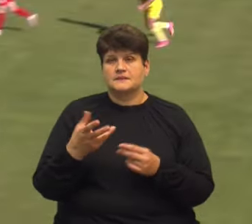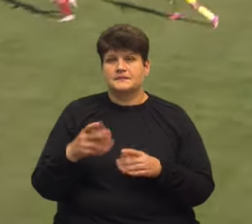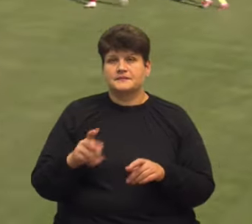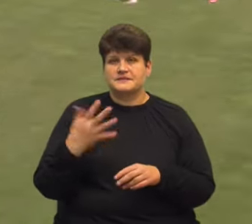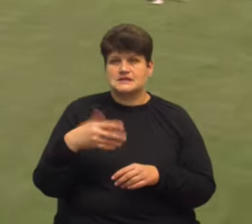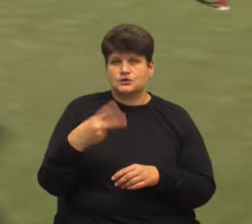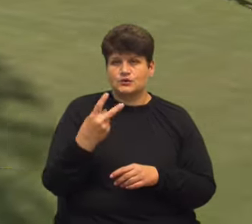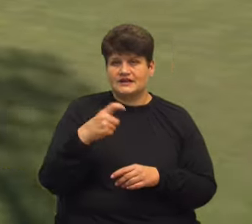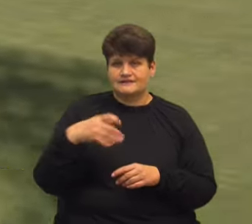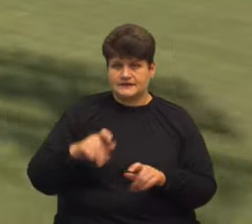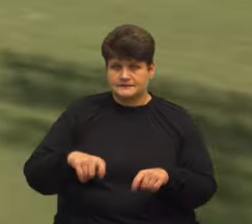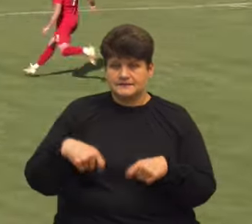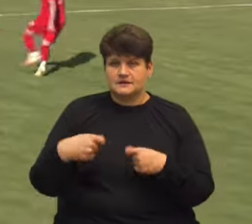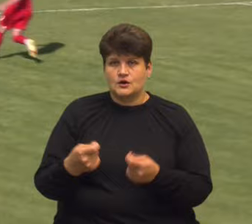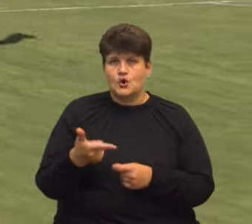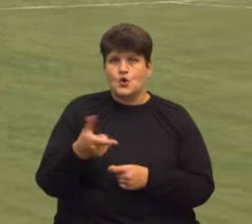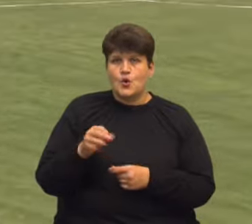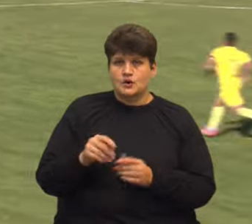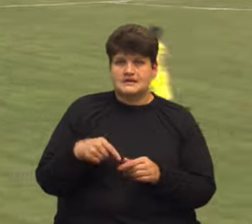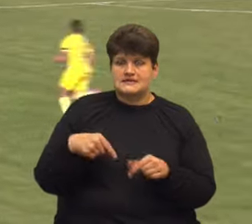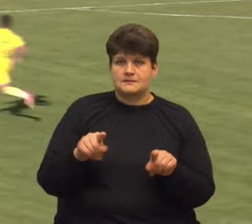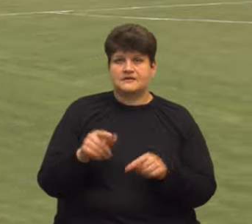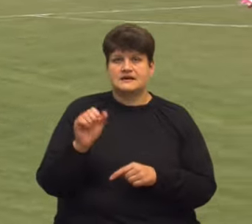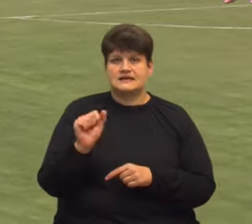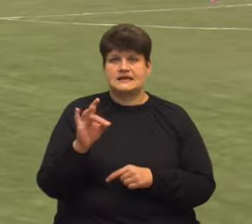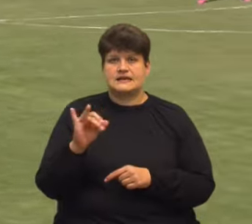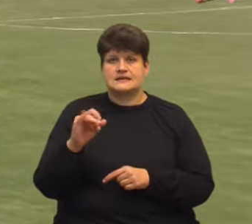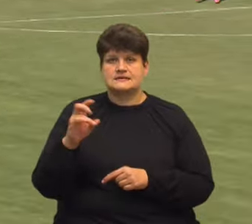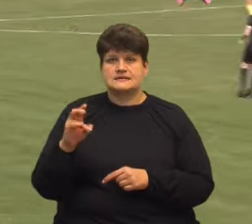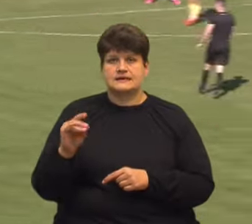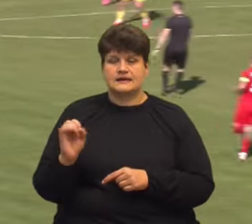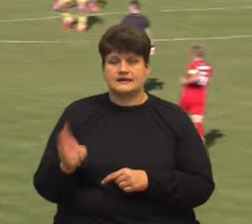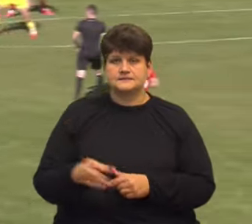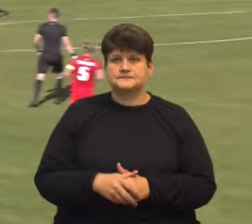Романа Волохатого гол у ворота гостей забив Андрій Різник.